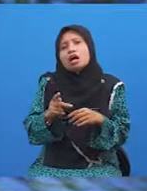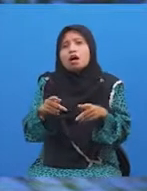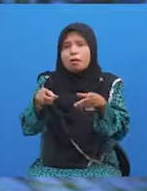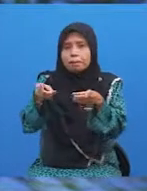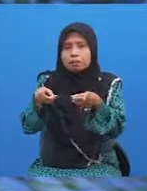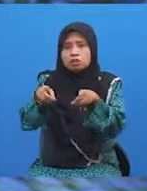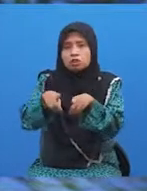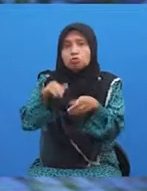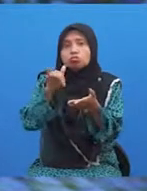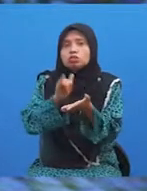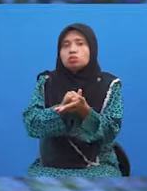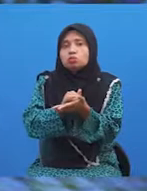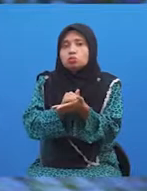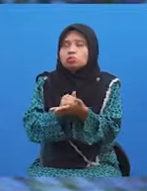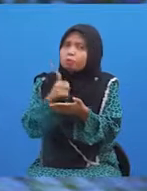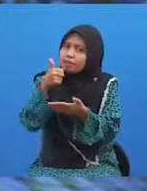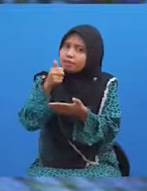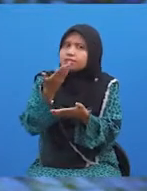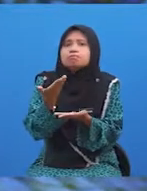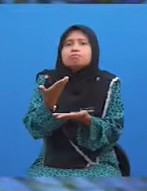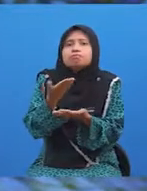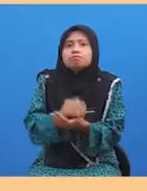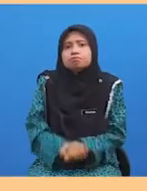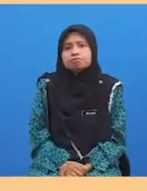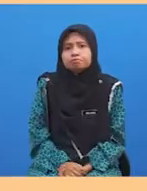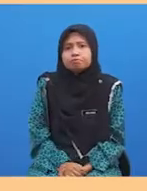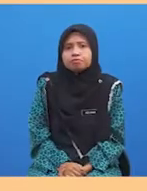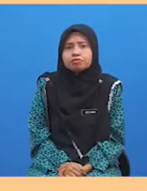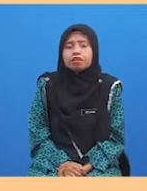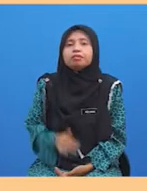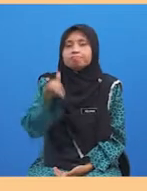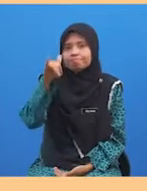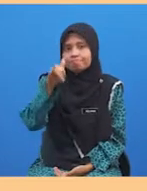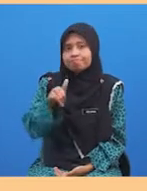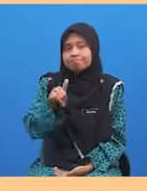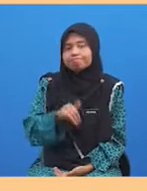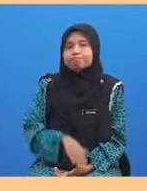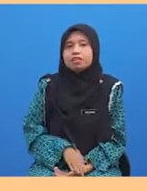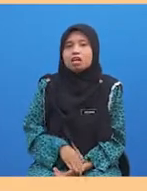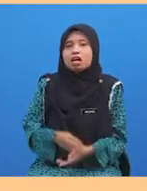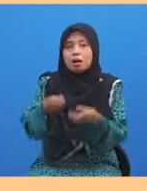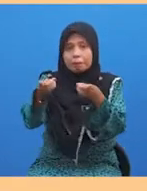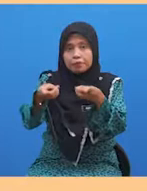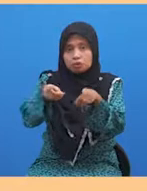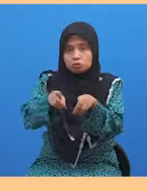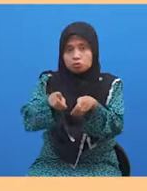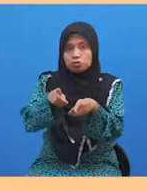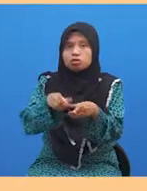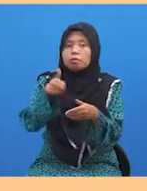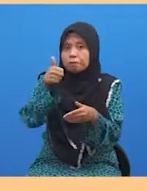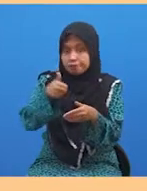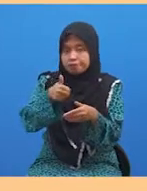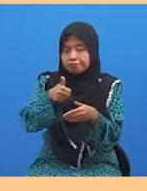ini dianggap menarik ya murid-murid? Ya, peristiwa ini